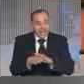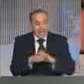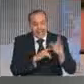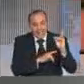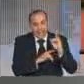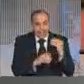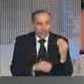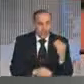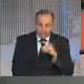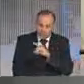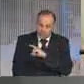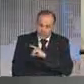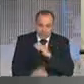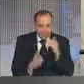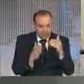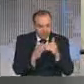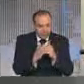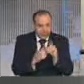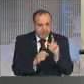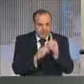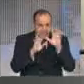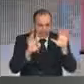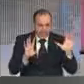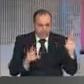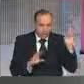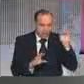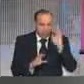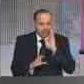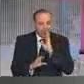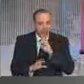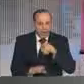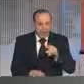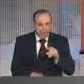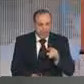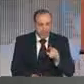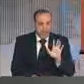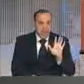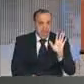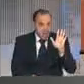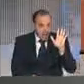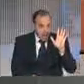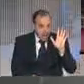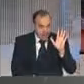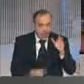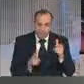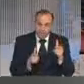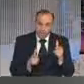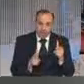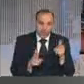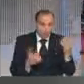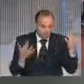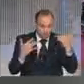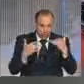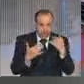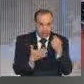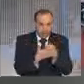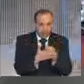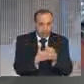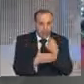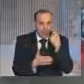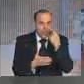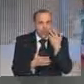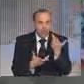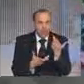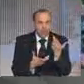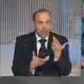بسوسه يتواصل الى غايه ال9 من جانفي وهو ما يتيح مزيدا من الاقبال للتمتع